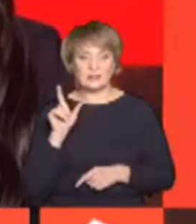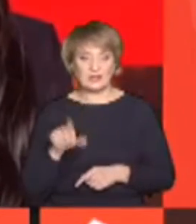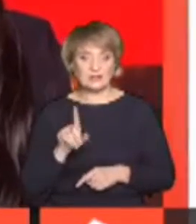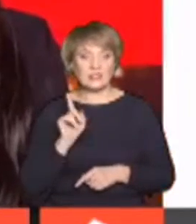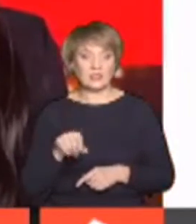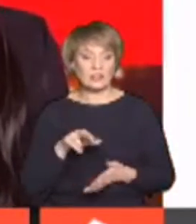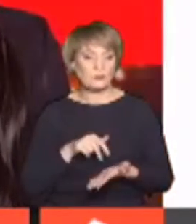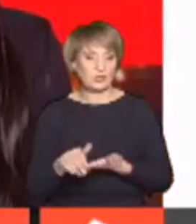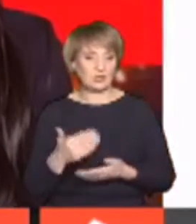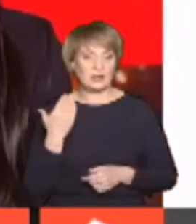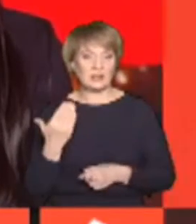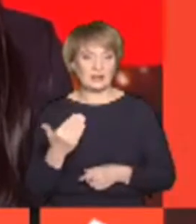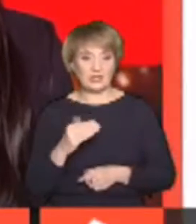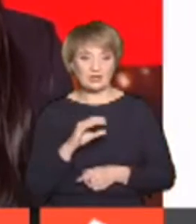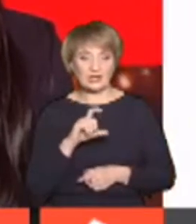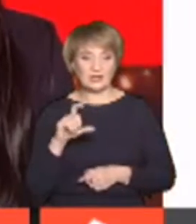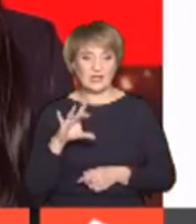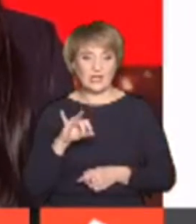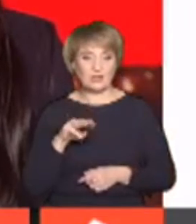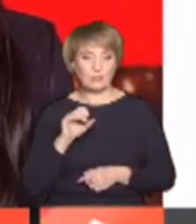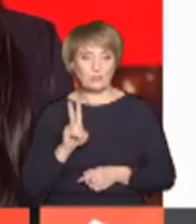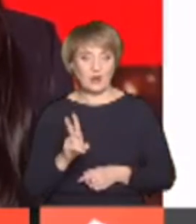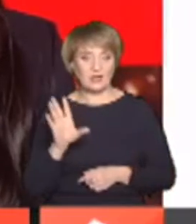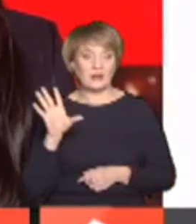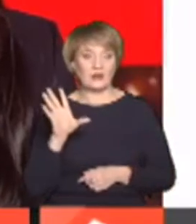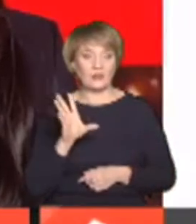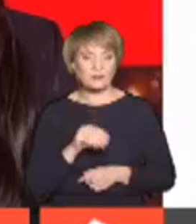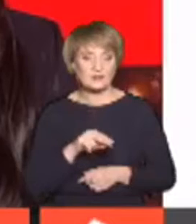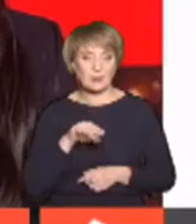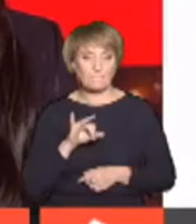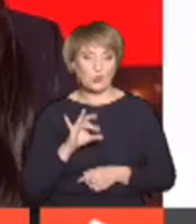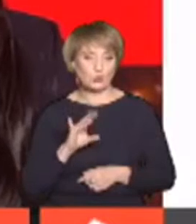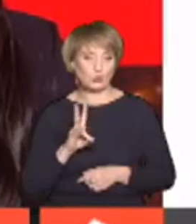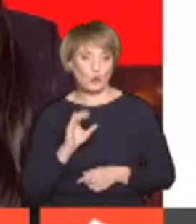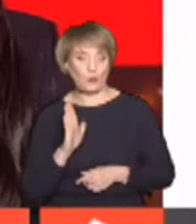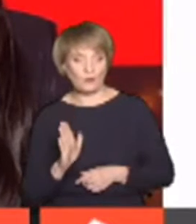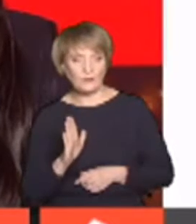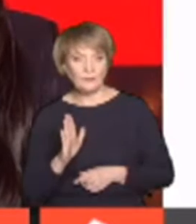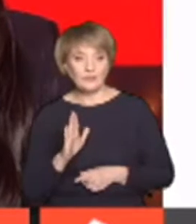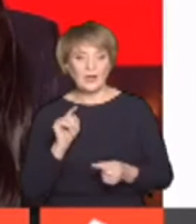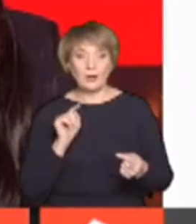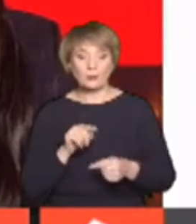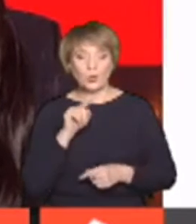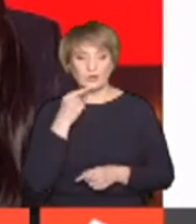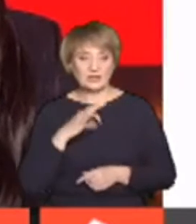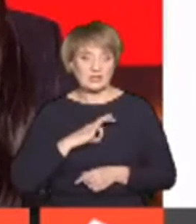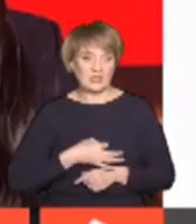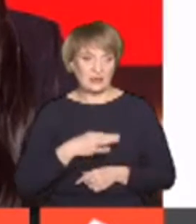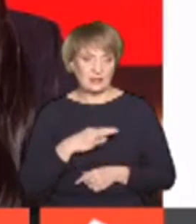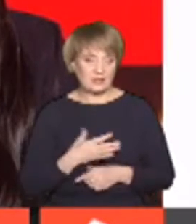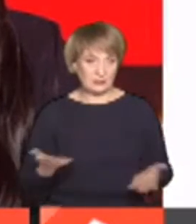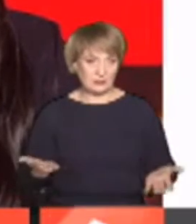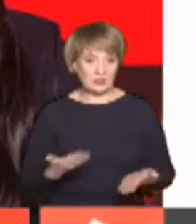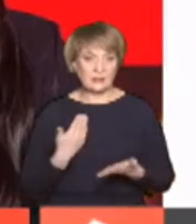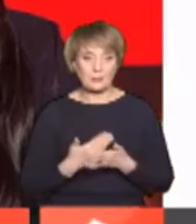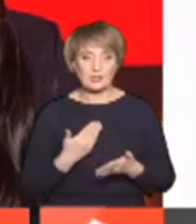піде, їхній Єрмак, і от всі ці Портнови, всі ці проросійські агенти впливу, як